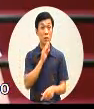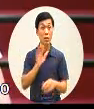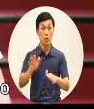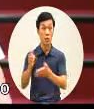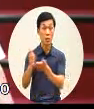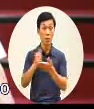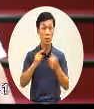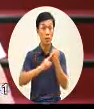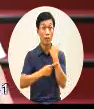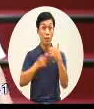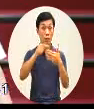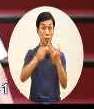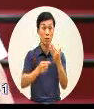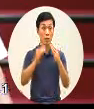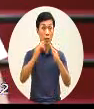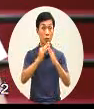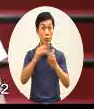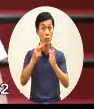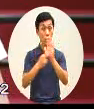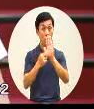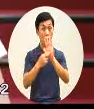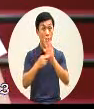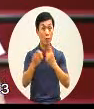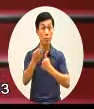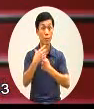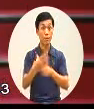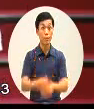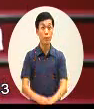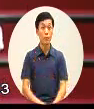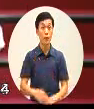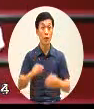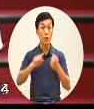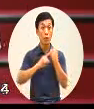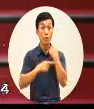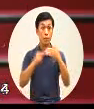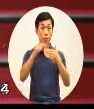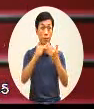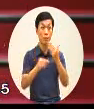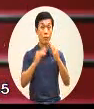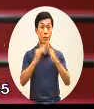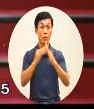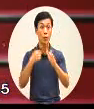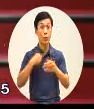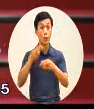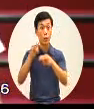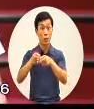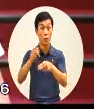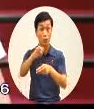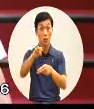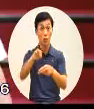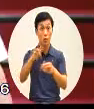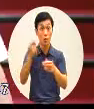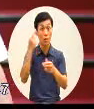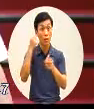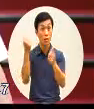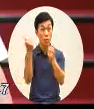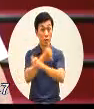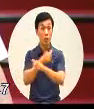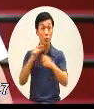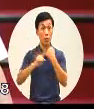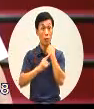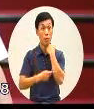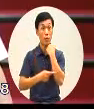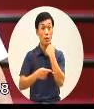我们请法制局啦吼，一旦来解释一下。来法制局哈，我相信讲你有代表法律的阶层啦